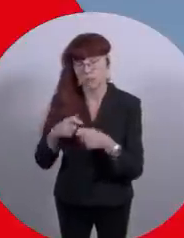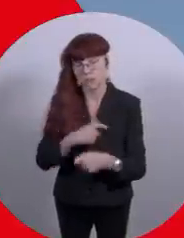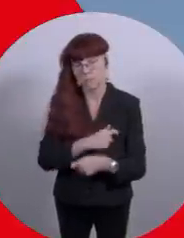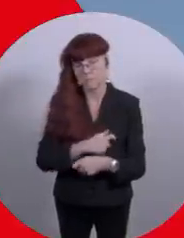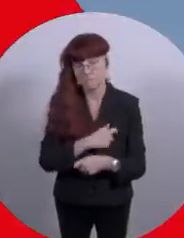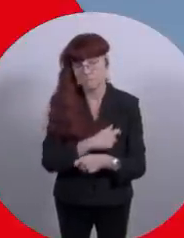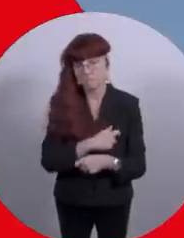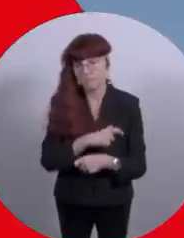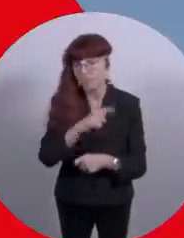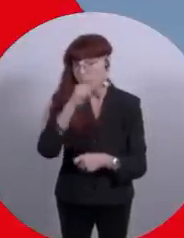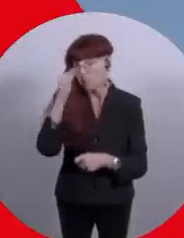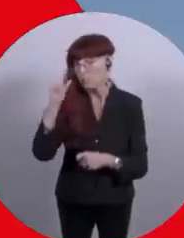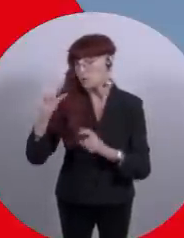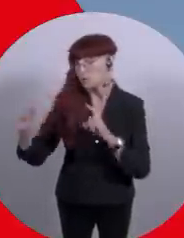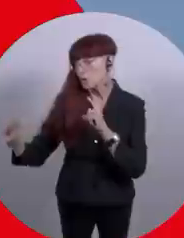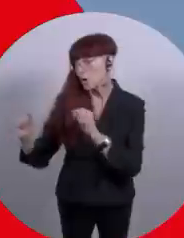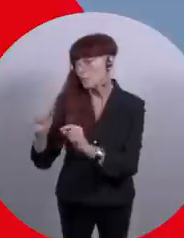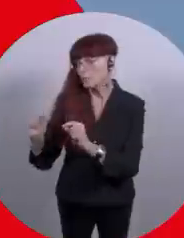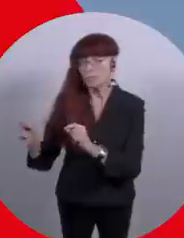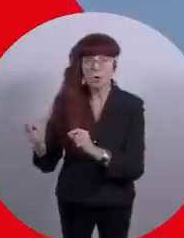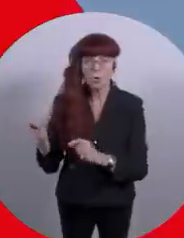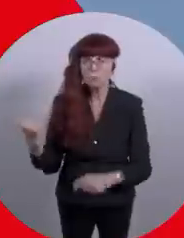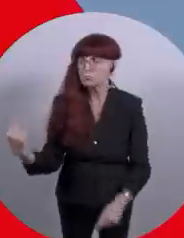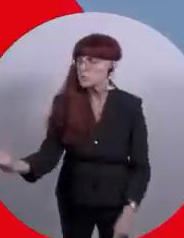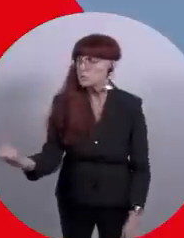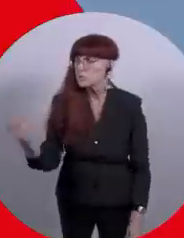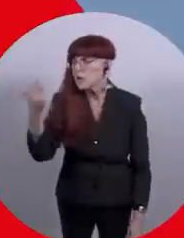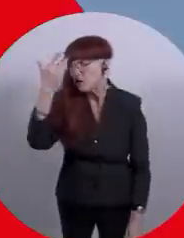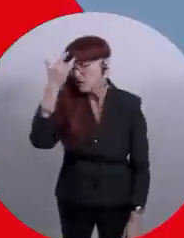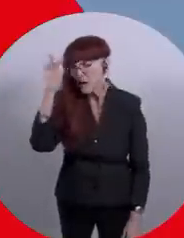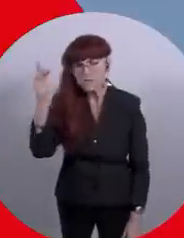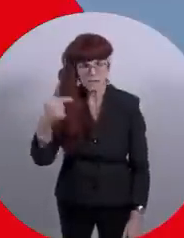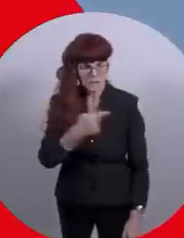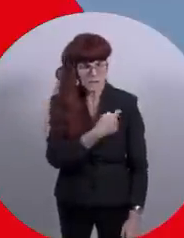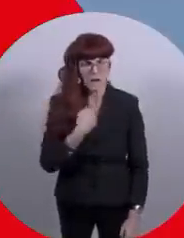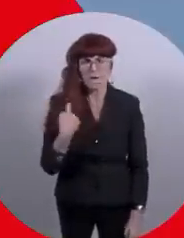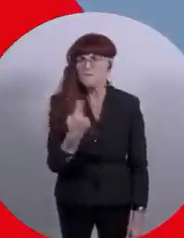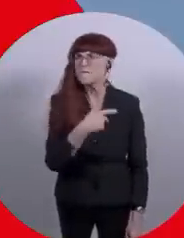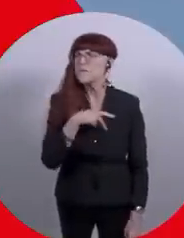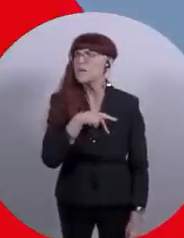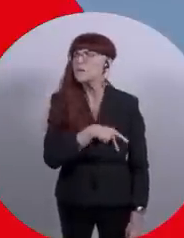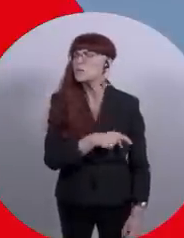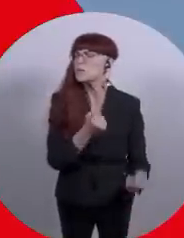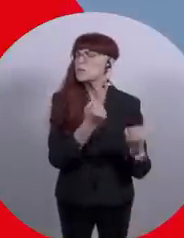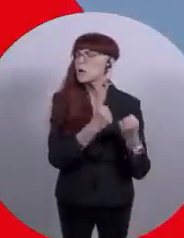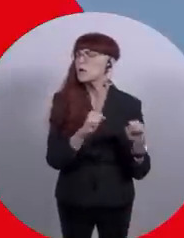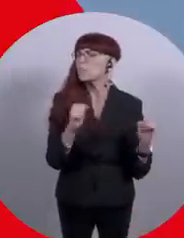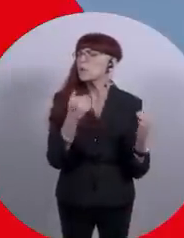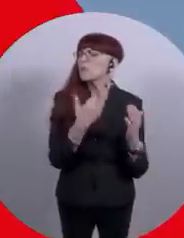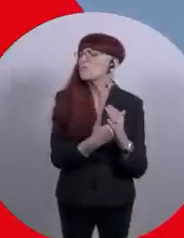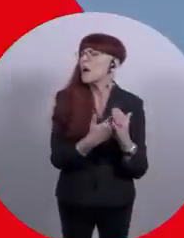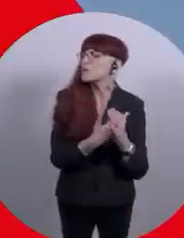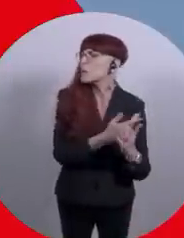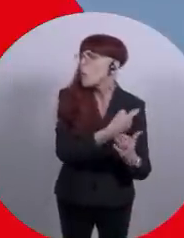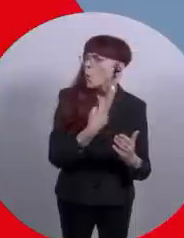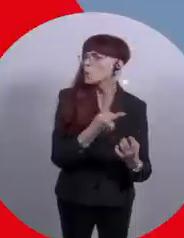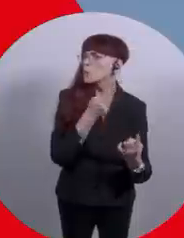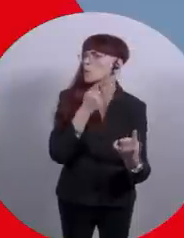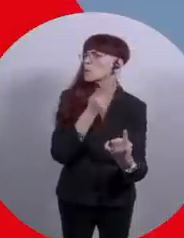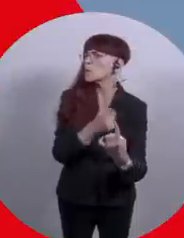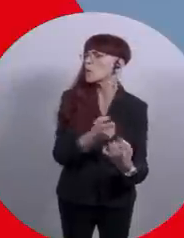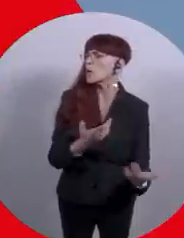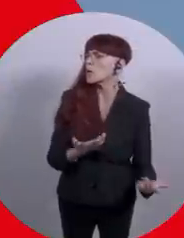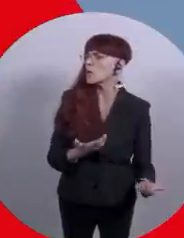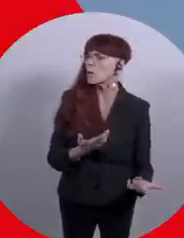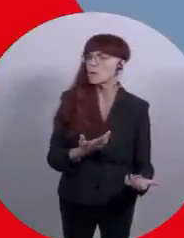Menschen haben uns verlassen weil sie nicht mehr gewusst haben für was wir als Sozialdemokratie stehen für was wir als